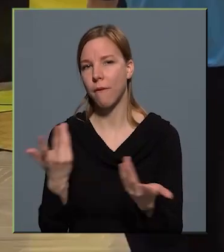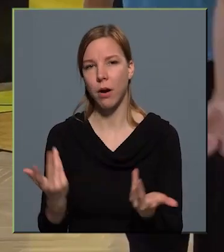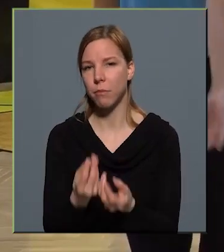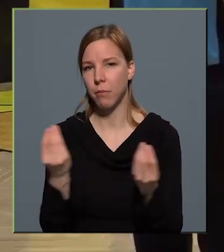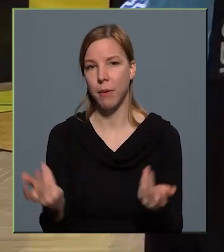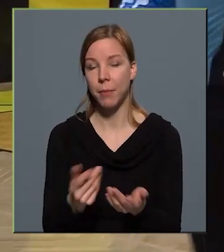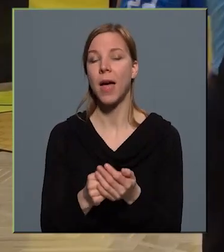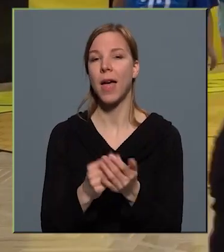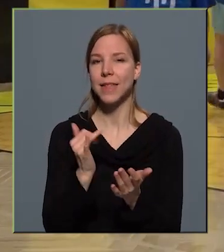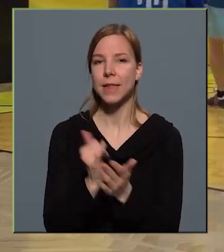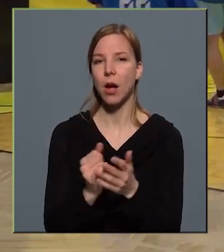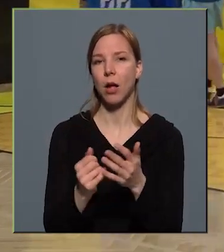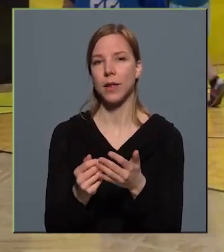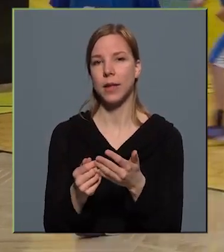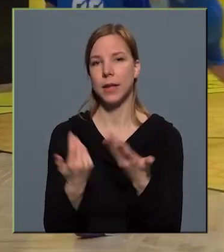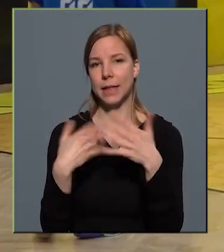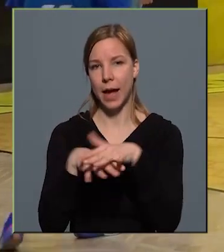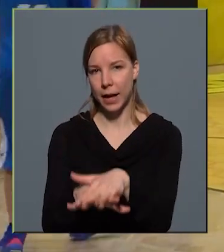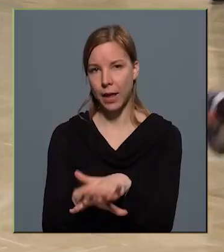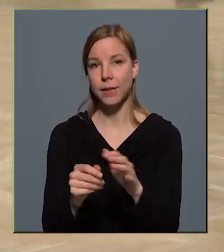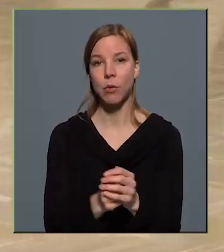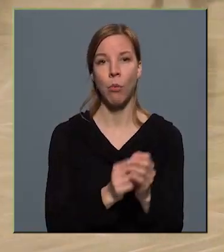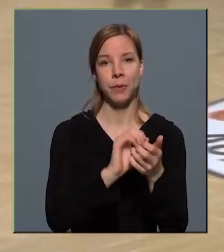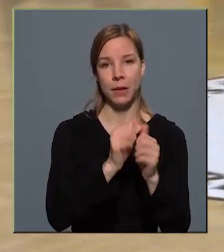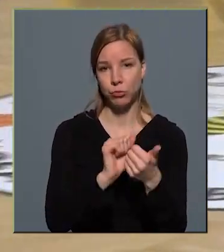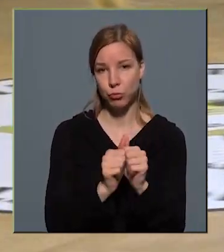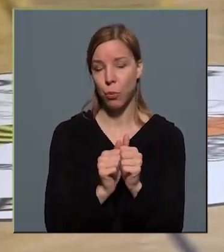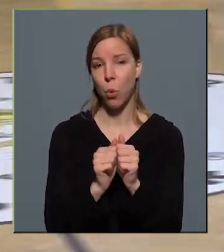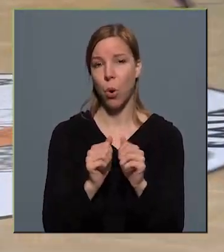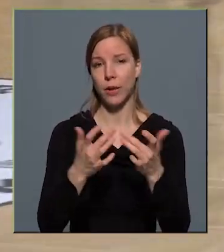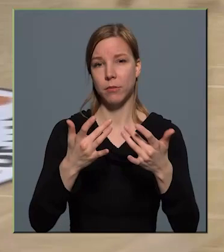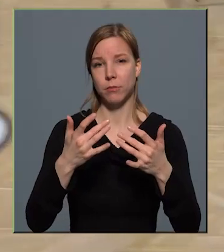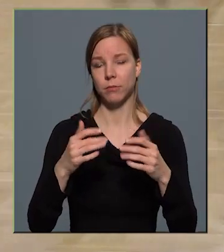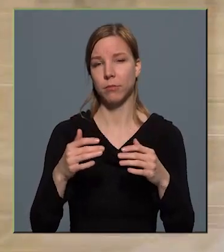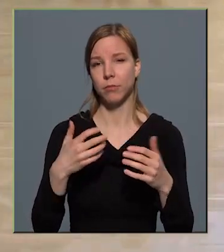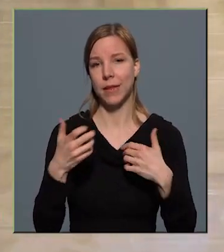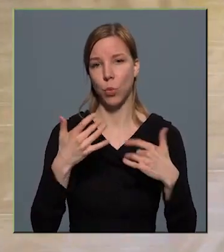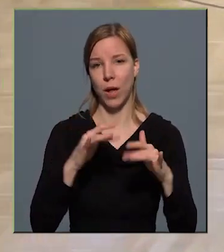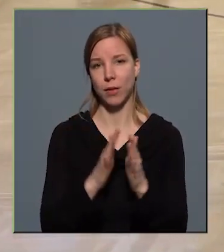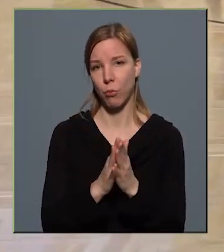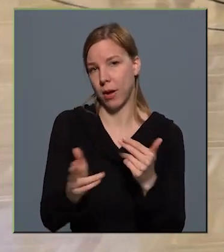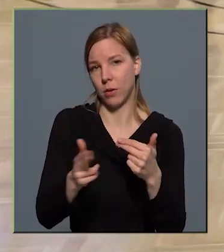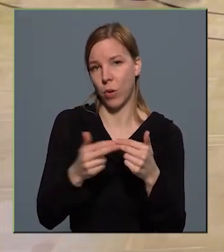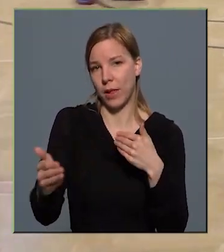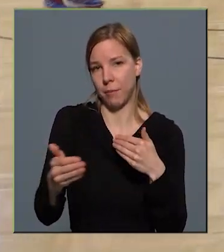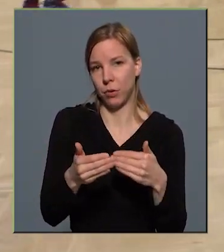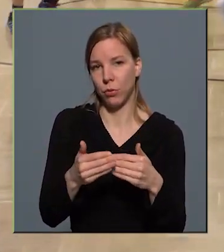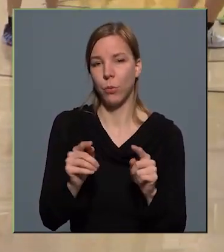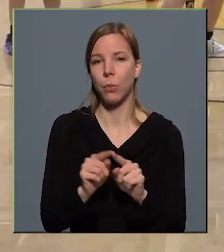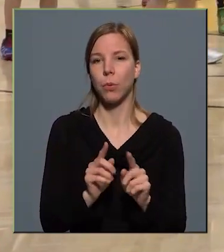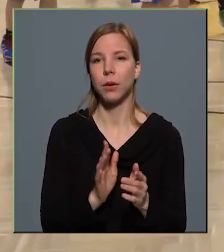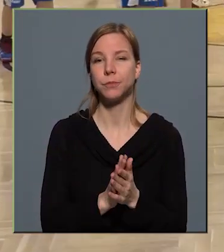igazi integráció. És egy ilyen sport-sport szituációban itt még közelebb tudunk egymáshoz kerülni. Ugye nagyon sok